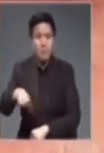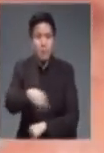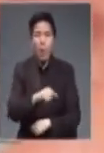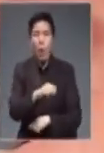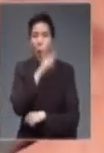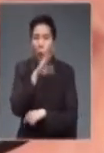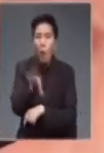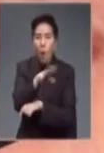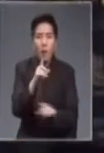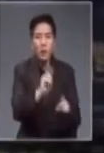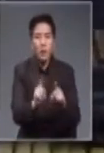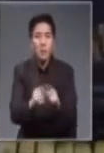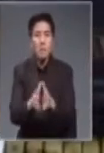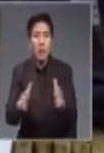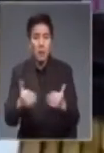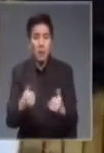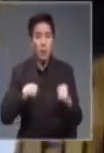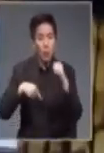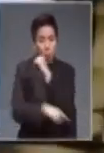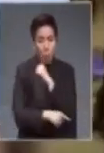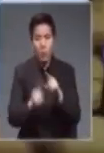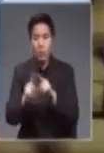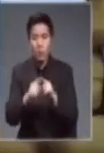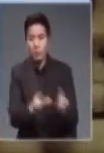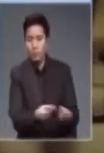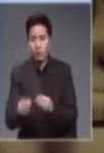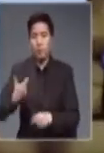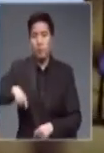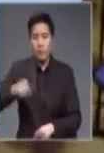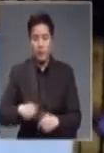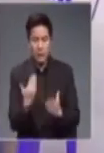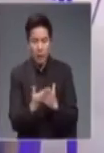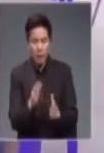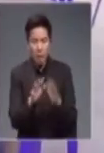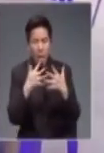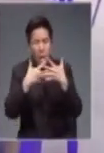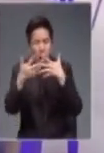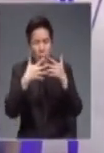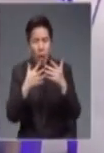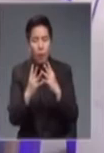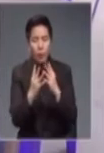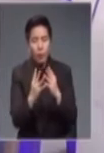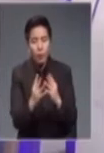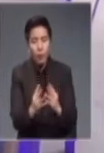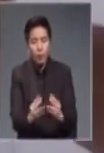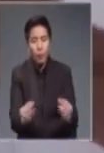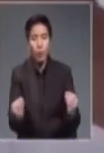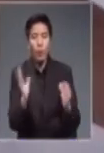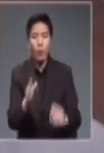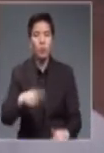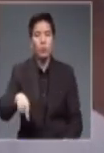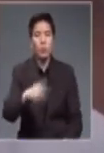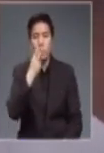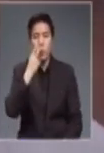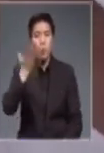ลกเปลี่ยนความรู้แลกเปลี่ยนความคิดพื้นฐานกันได้นะครับผมก็อยากให้ย้อนกลับไปดูในอดีตด้วยว่าปัญหามันเกิดอะไรขึ้นรัฐบ